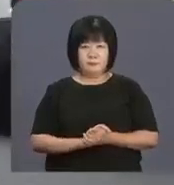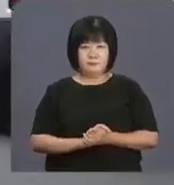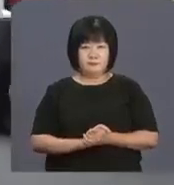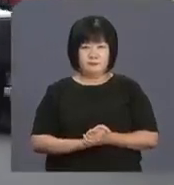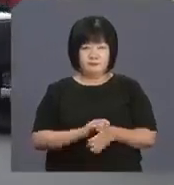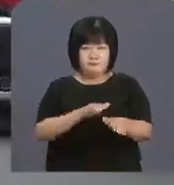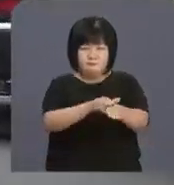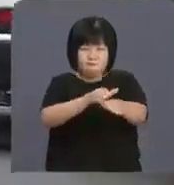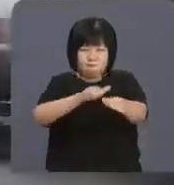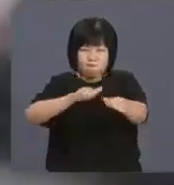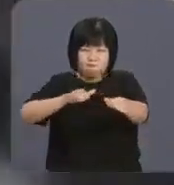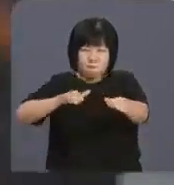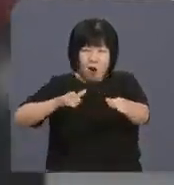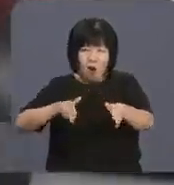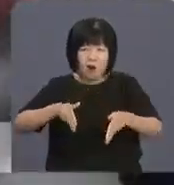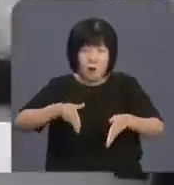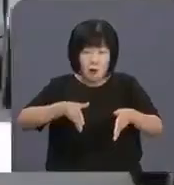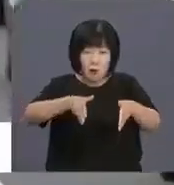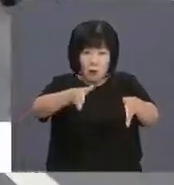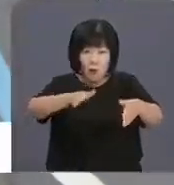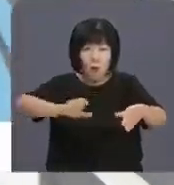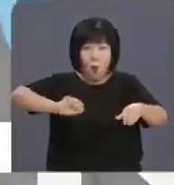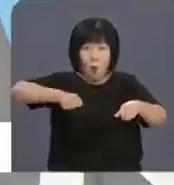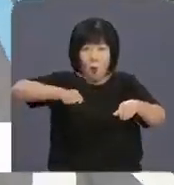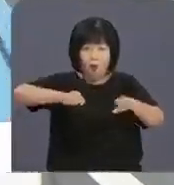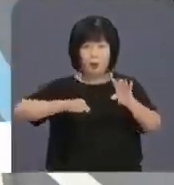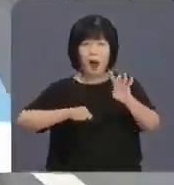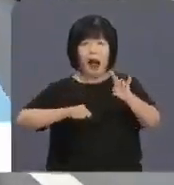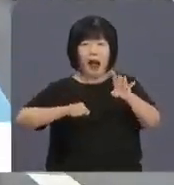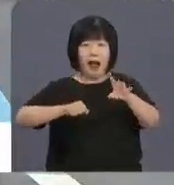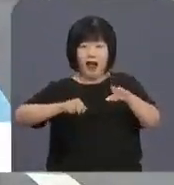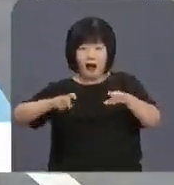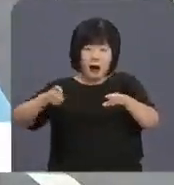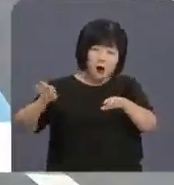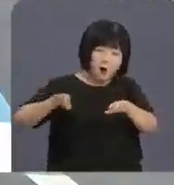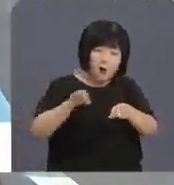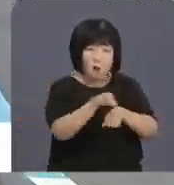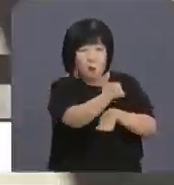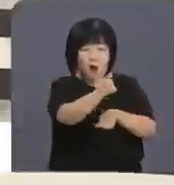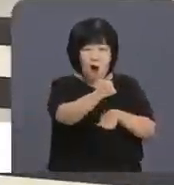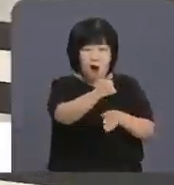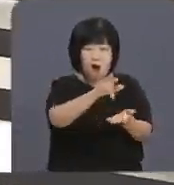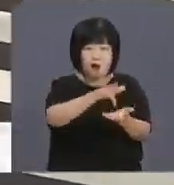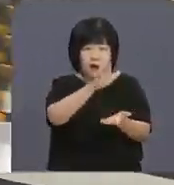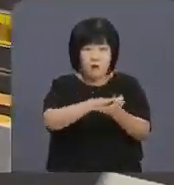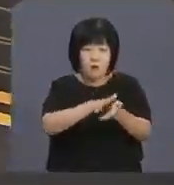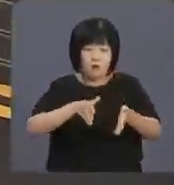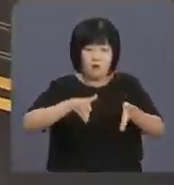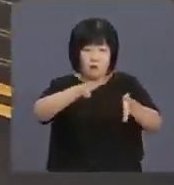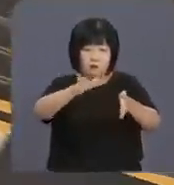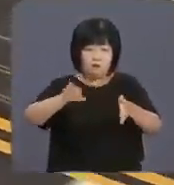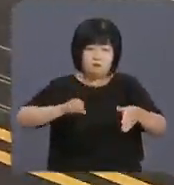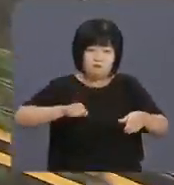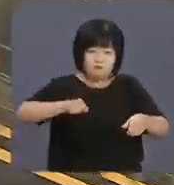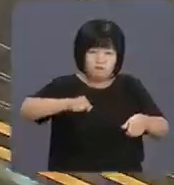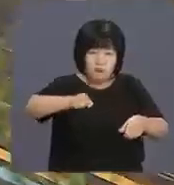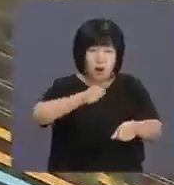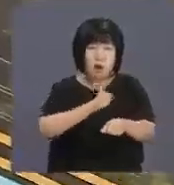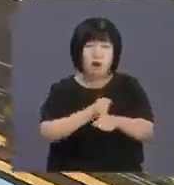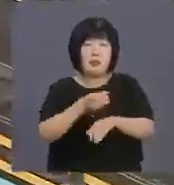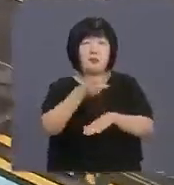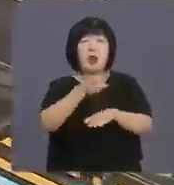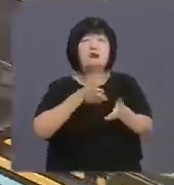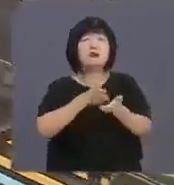꽉 막힌 도심 도로. 오토바이 한 대가 차선을 바꿔 텅 빈 도로로 질주합니다. 버스 전용